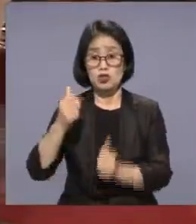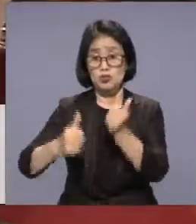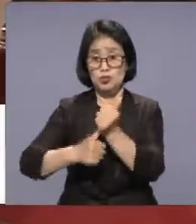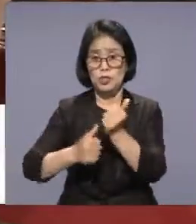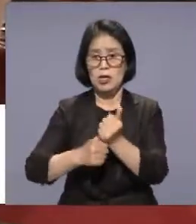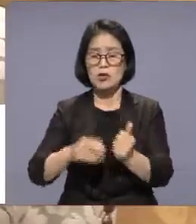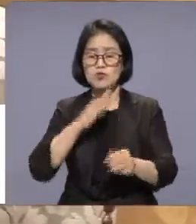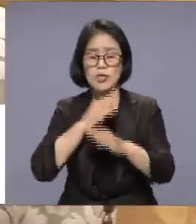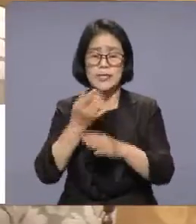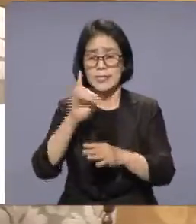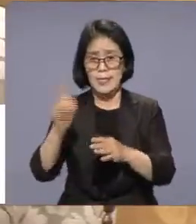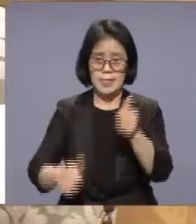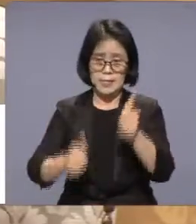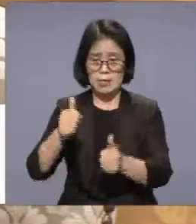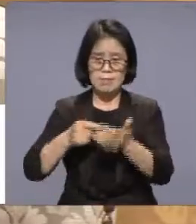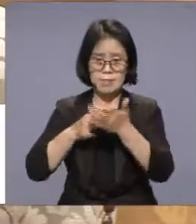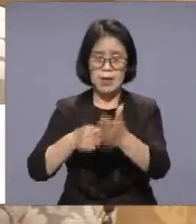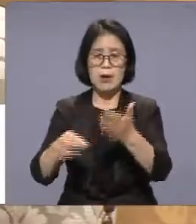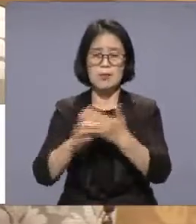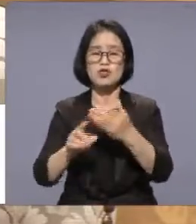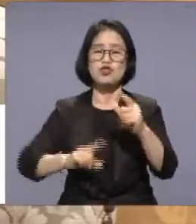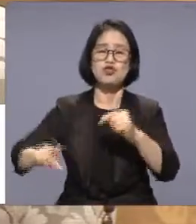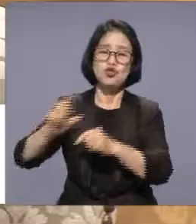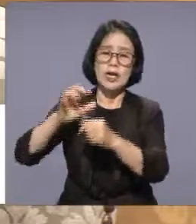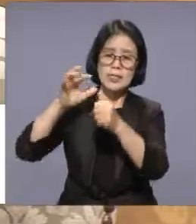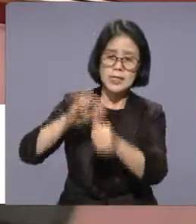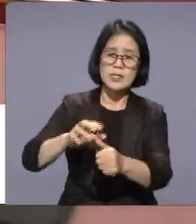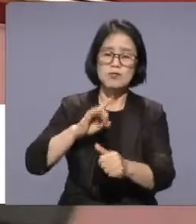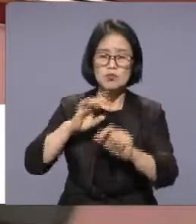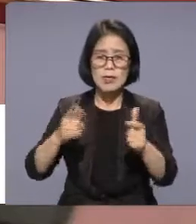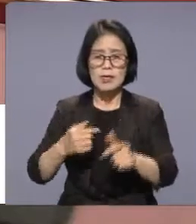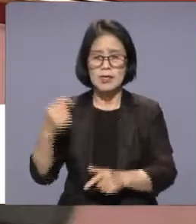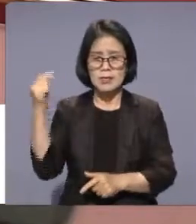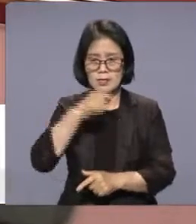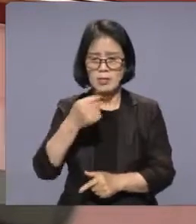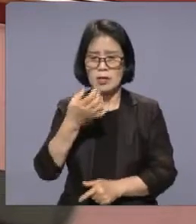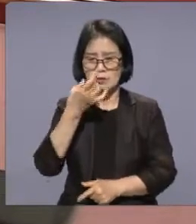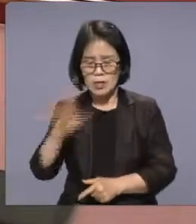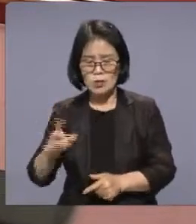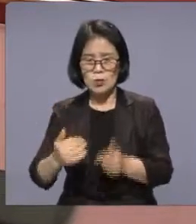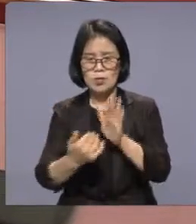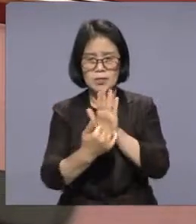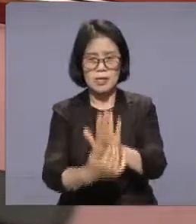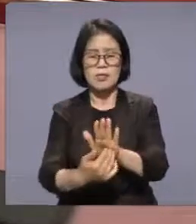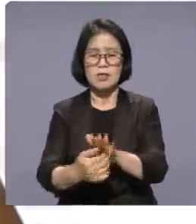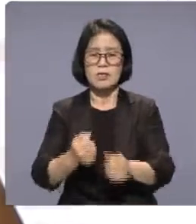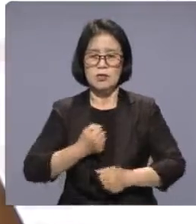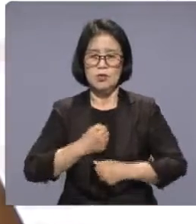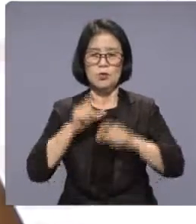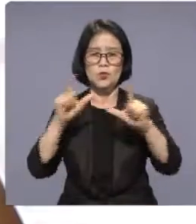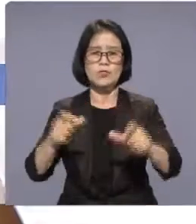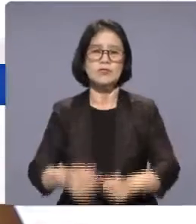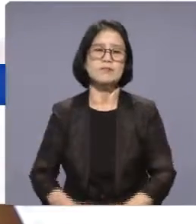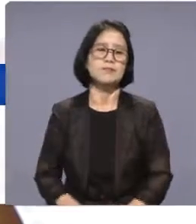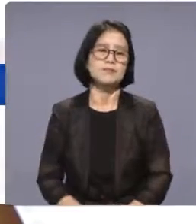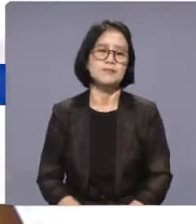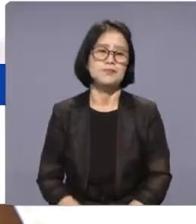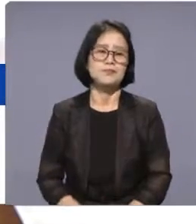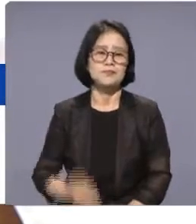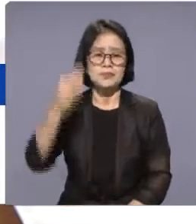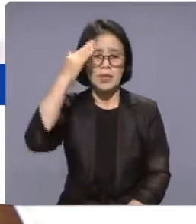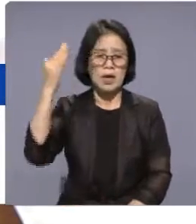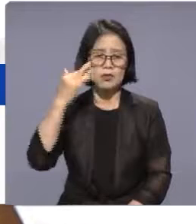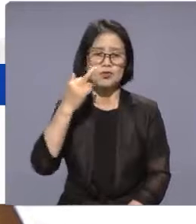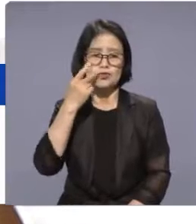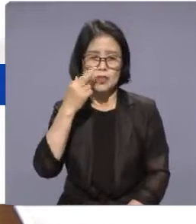북한이 핵실험을 감행하면 추가 제재는 물론 강력하고 단호하게 대응하겠다고 경고했습니다. And I believe that not only